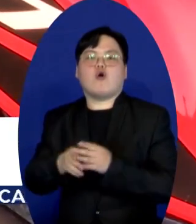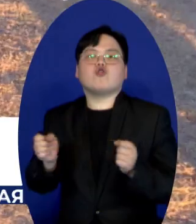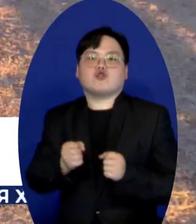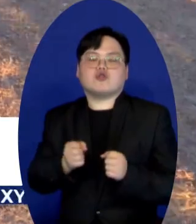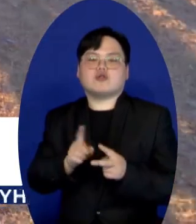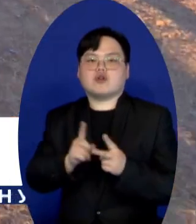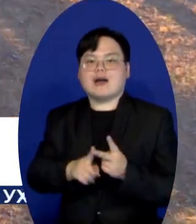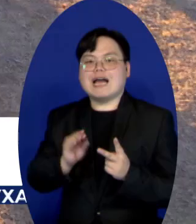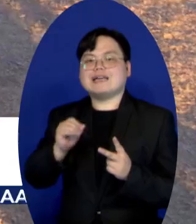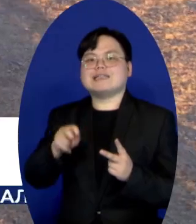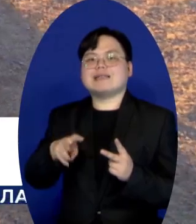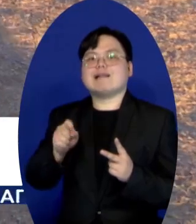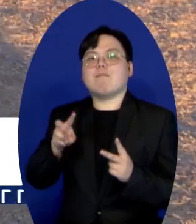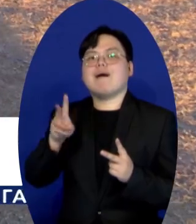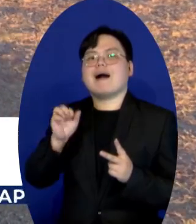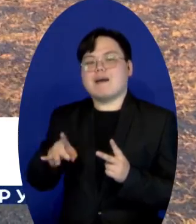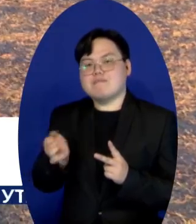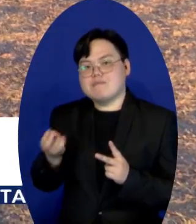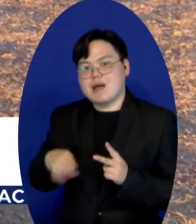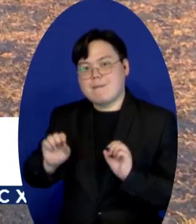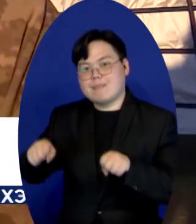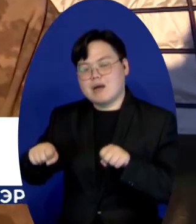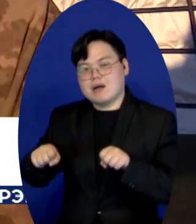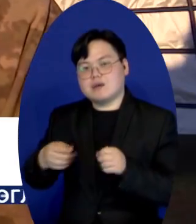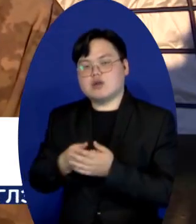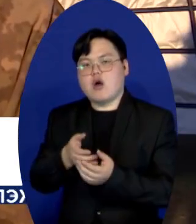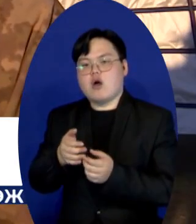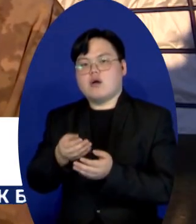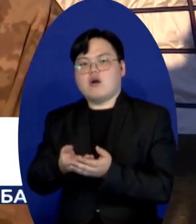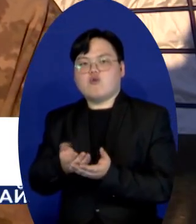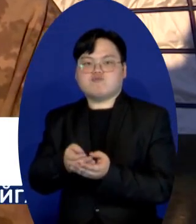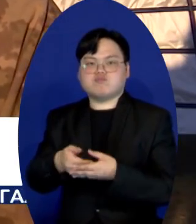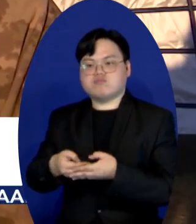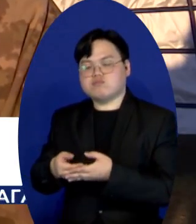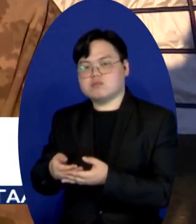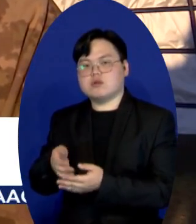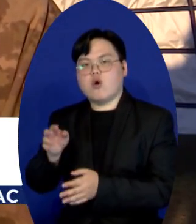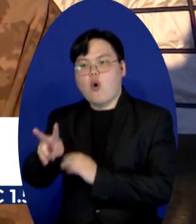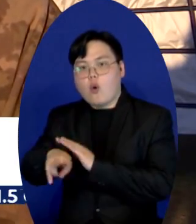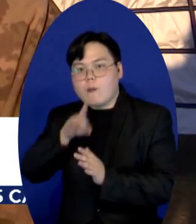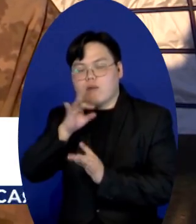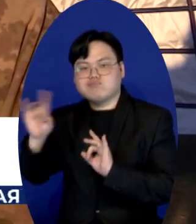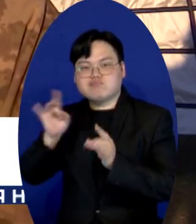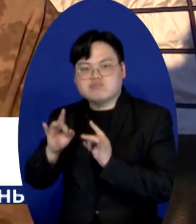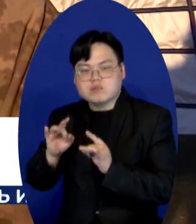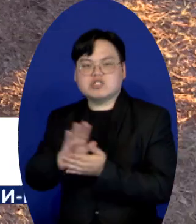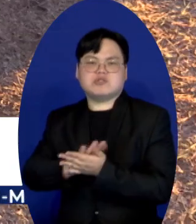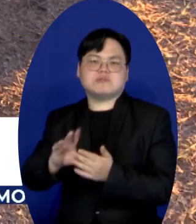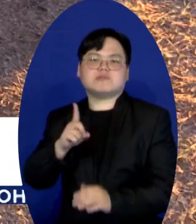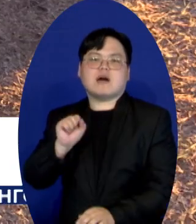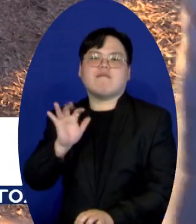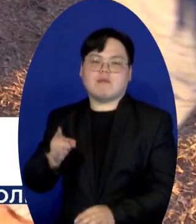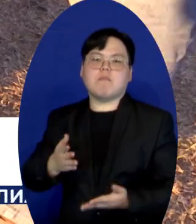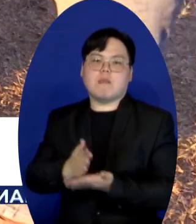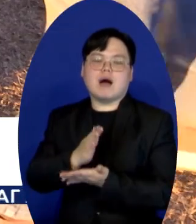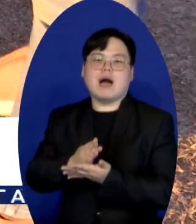зөөлөн явдалтай одоо хамгийн сүүлийн үеийн загварууд насны удирдлагтай, хулгайн тохиолдолтой, зөөлөн явдалтай их мэтчлийн давуулалттай болсон юм шин загварууд байгаа.